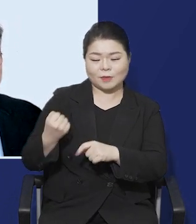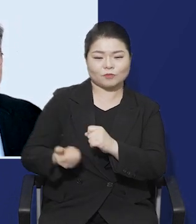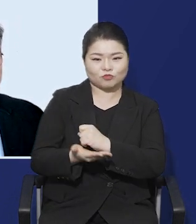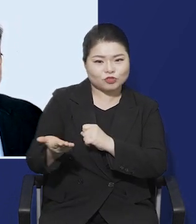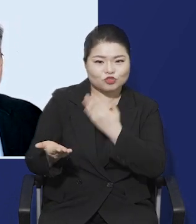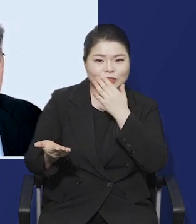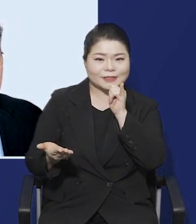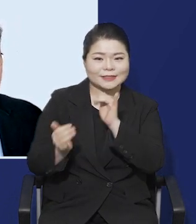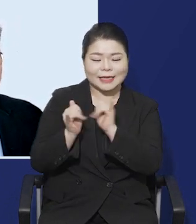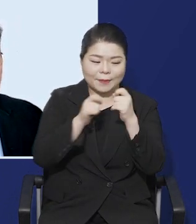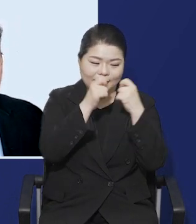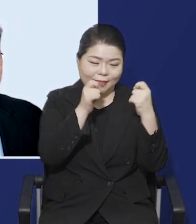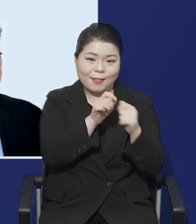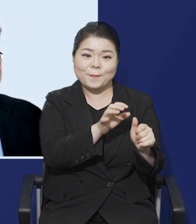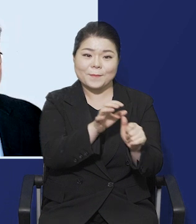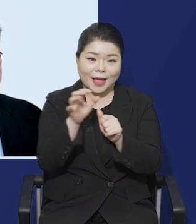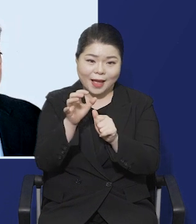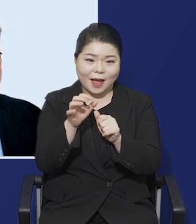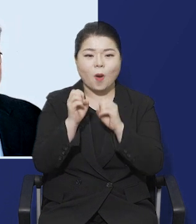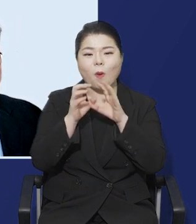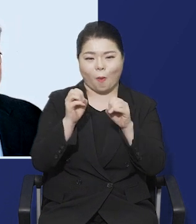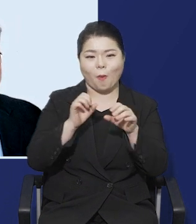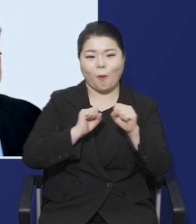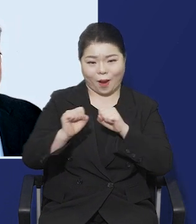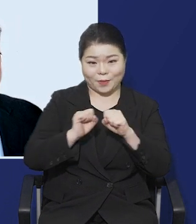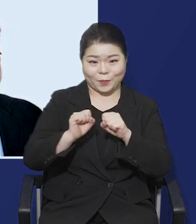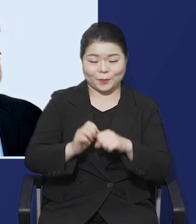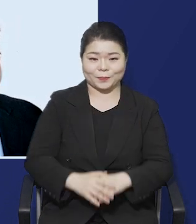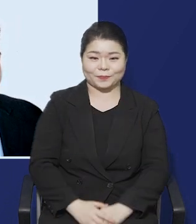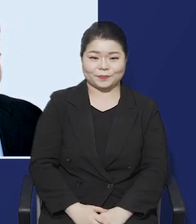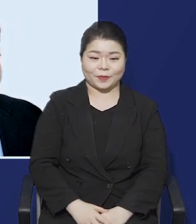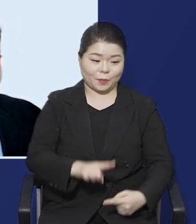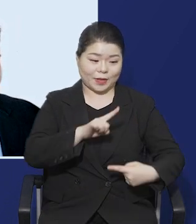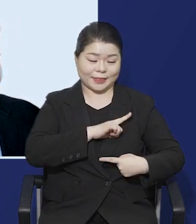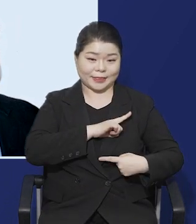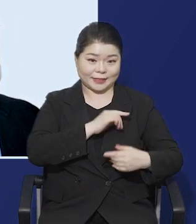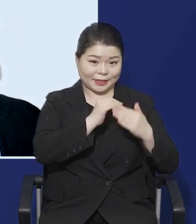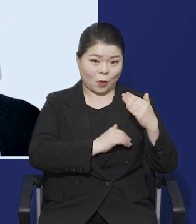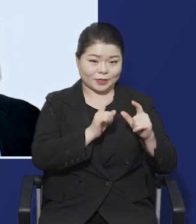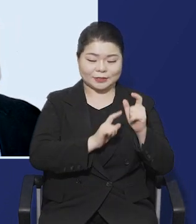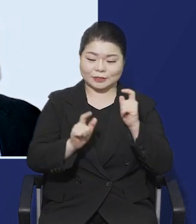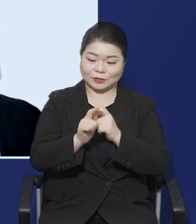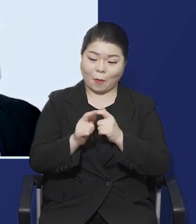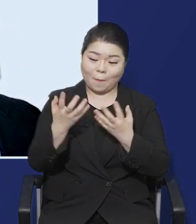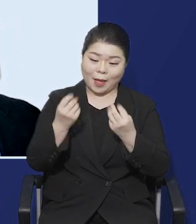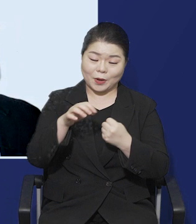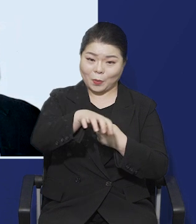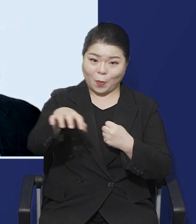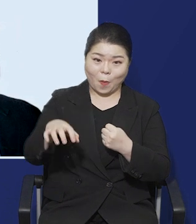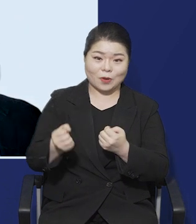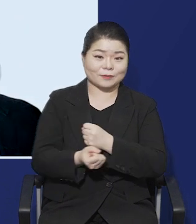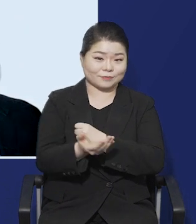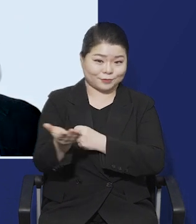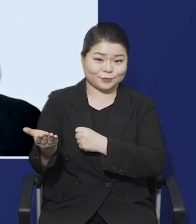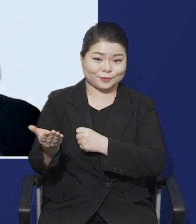있는 개인을 활용한 마케팅 활동을 전개해요. 브랜드 메시지를 더 큰 시장에 전달하는